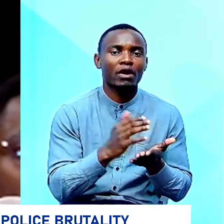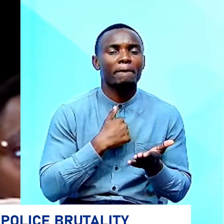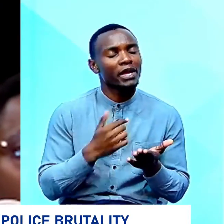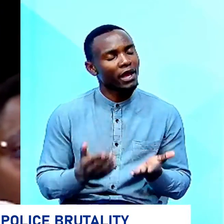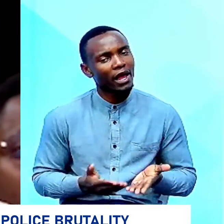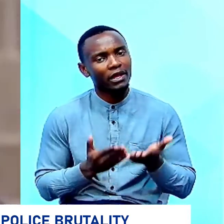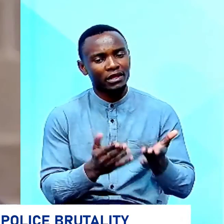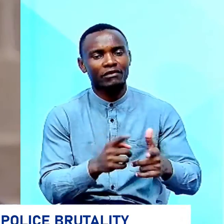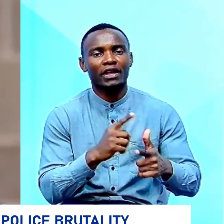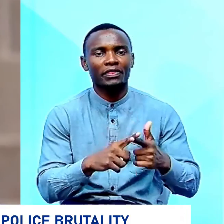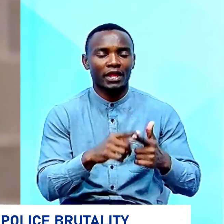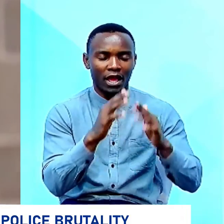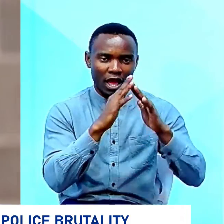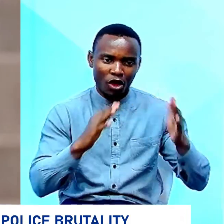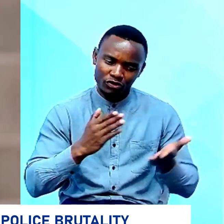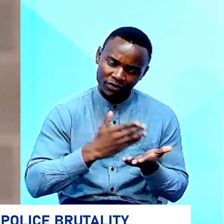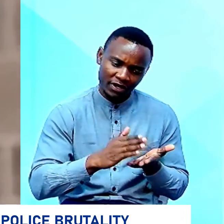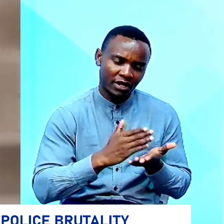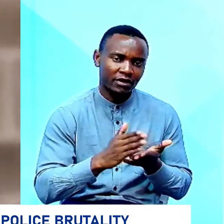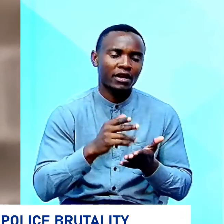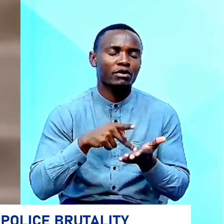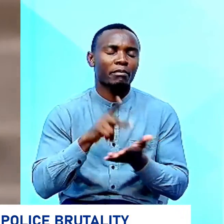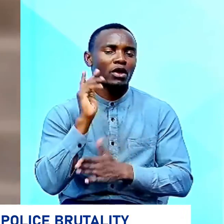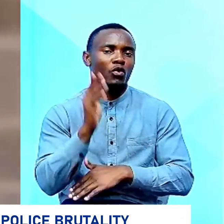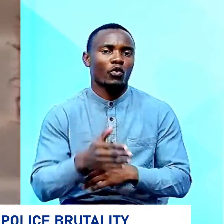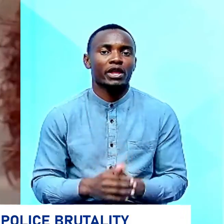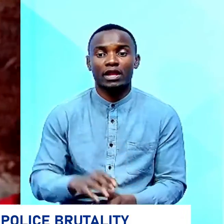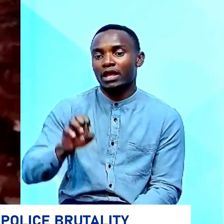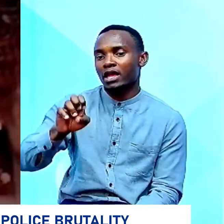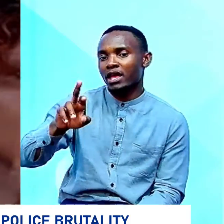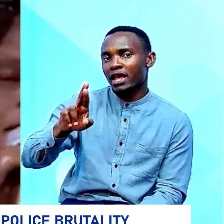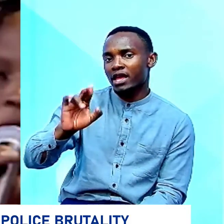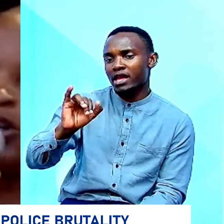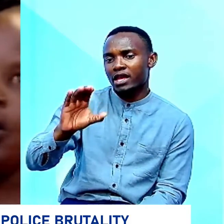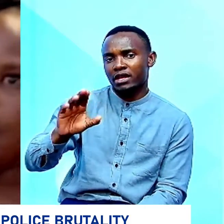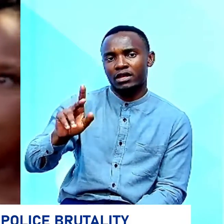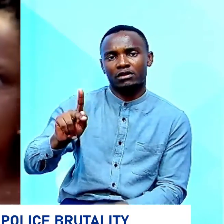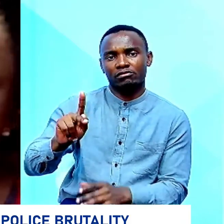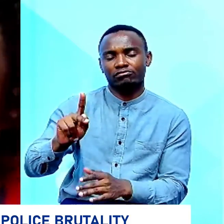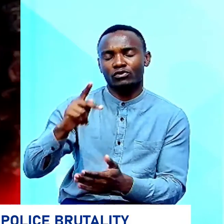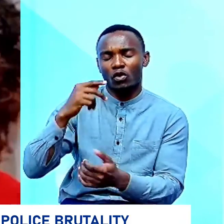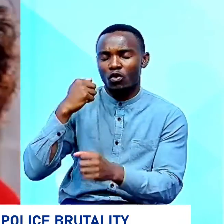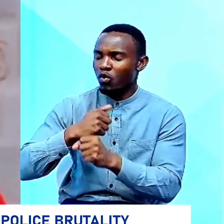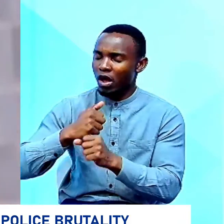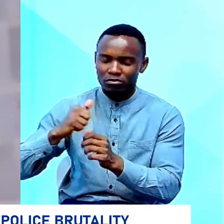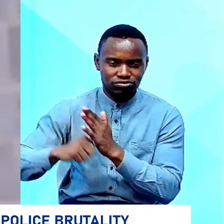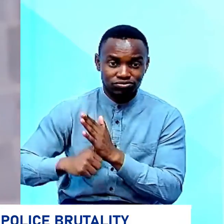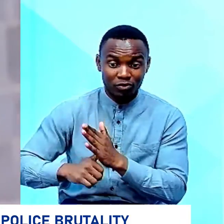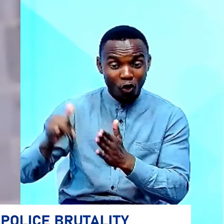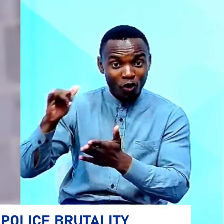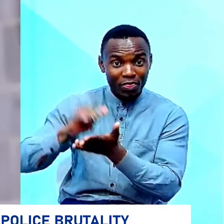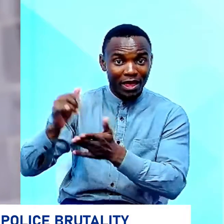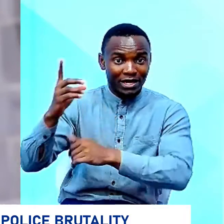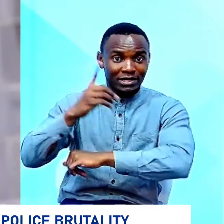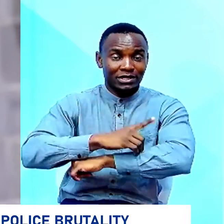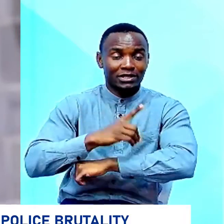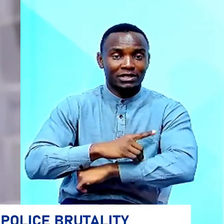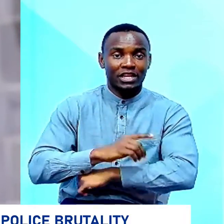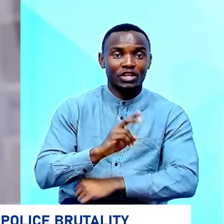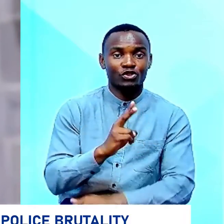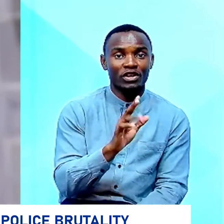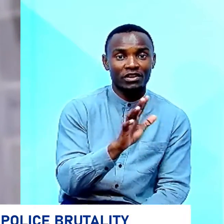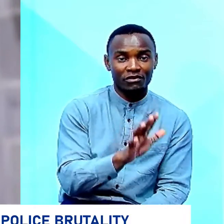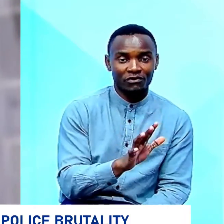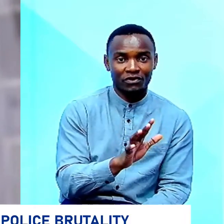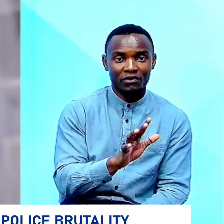nyumba italipwa. Eric alikuwa mtoto mwenye bidii. Siku hiyo ya 2550 ile rabasi ya